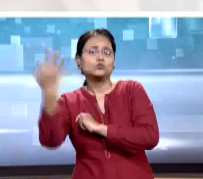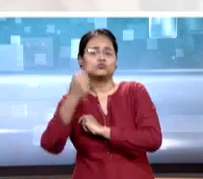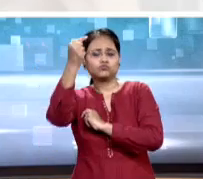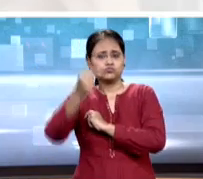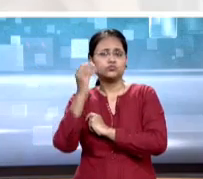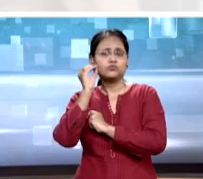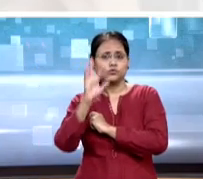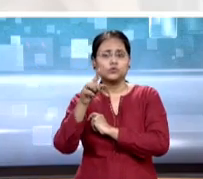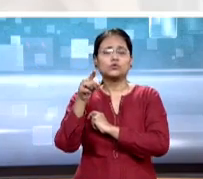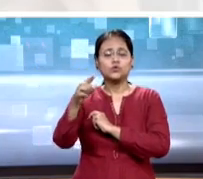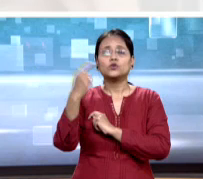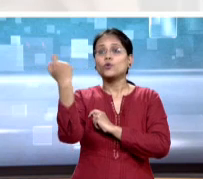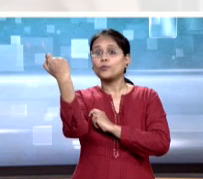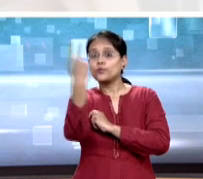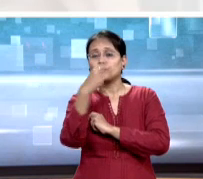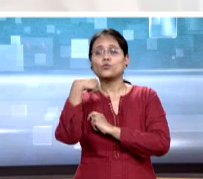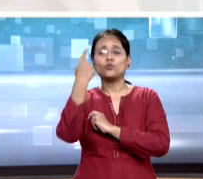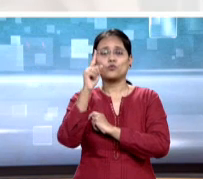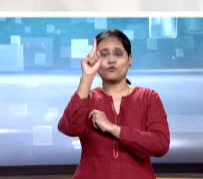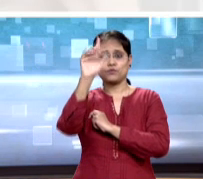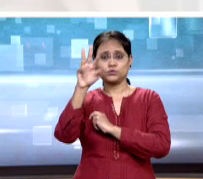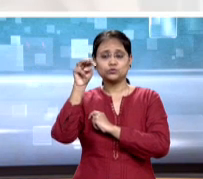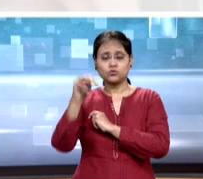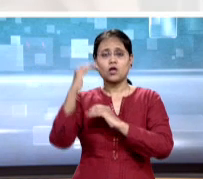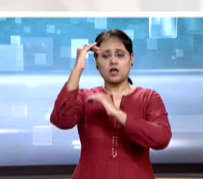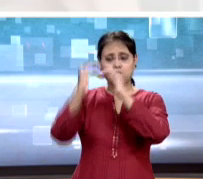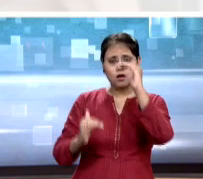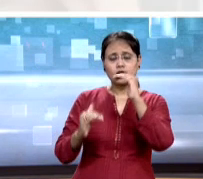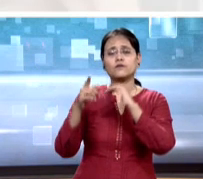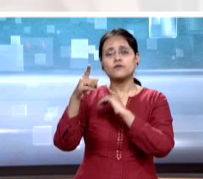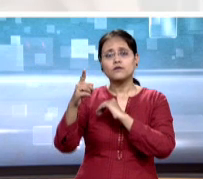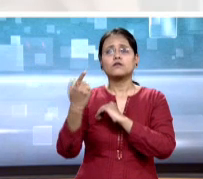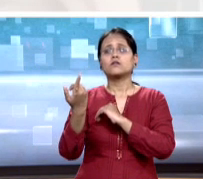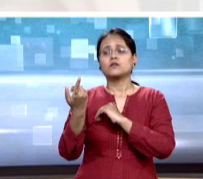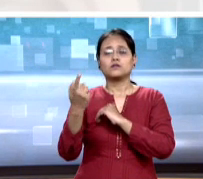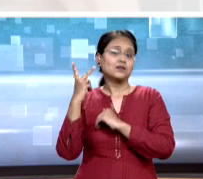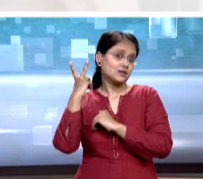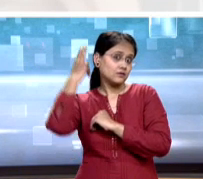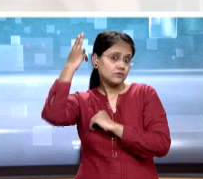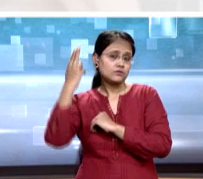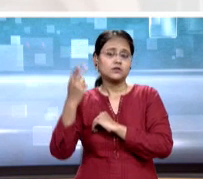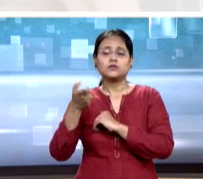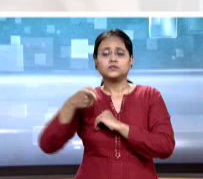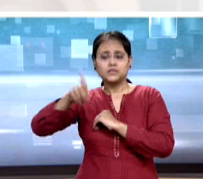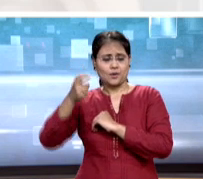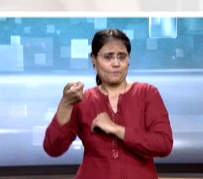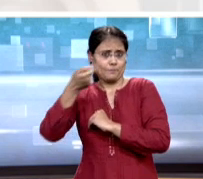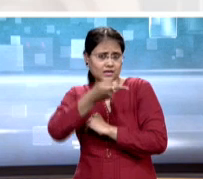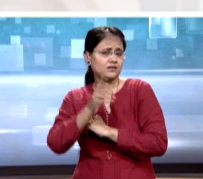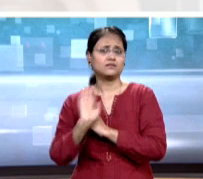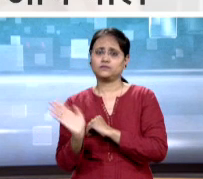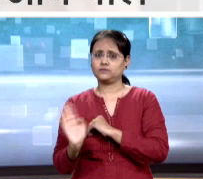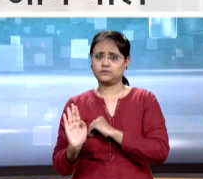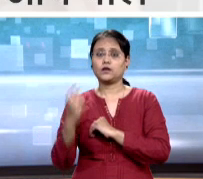थे। इनके मुताबिक हर महीने 15,000 रुपए से कम आय वाले लोगों को इस सर्जरी के लिए कोई पैसा नहीं देना होता